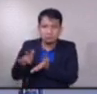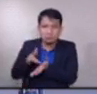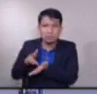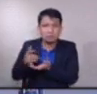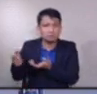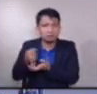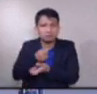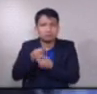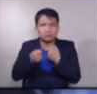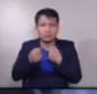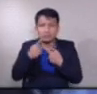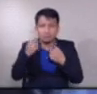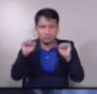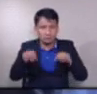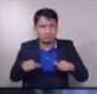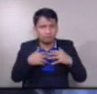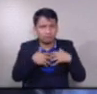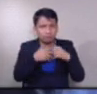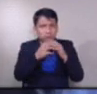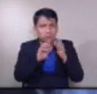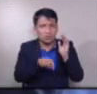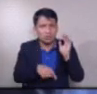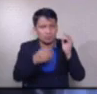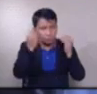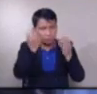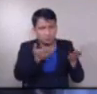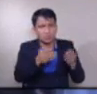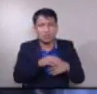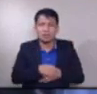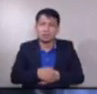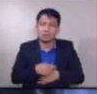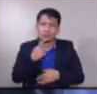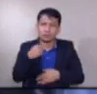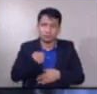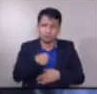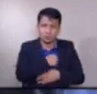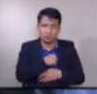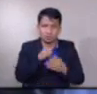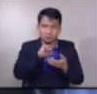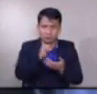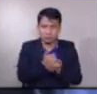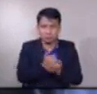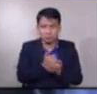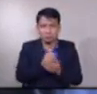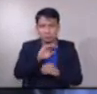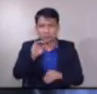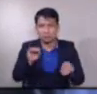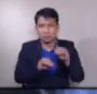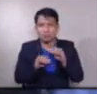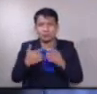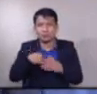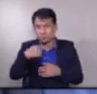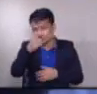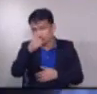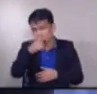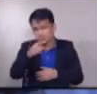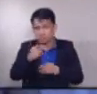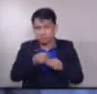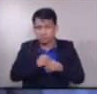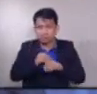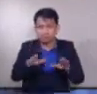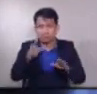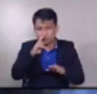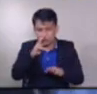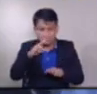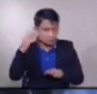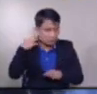yun ang aking i-stress muna sa Senado. And from there, it will going to replicate from Luzon, Visayas, and Mindanao. Say for